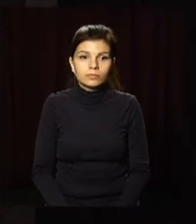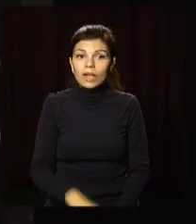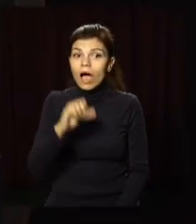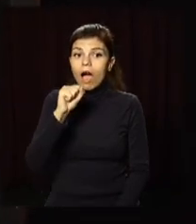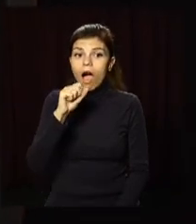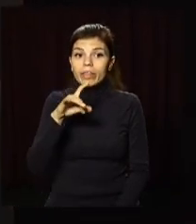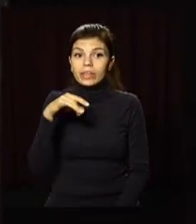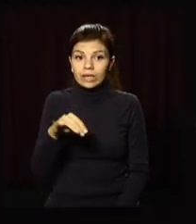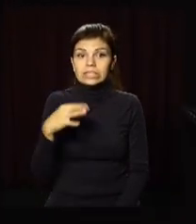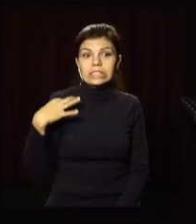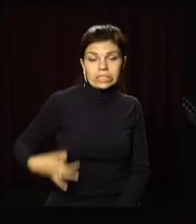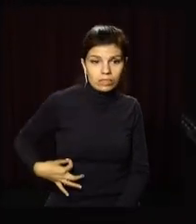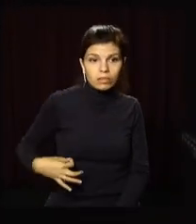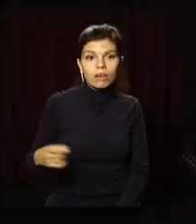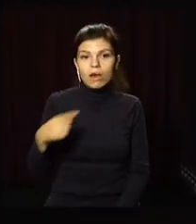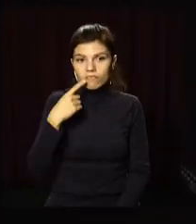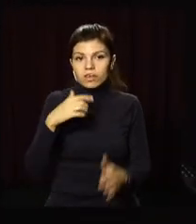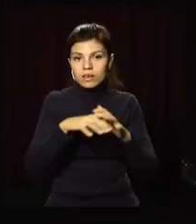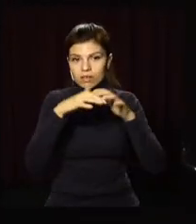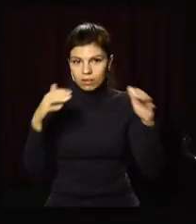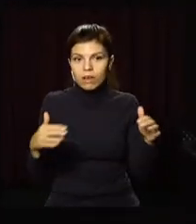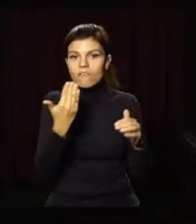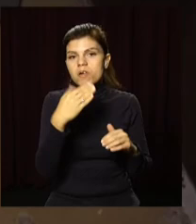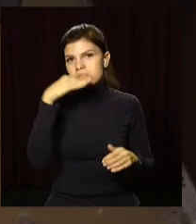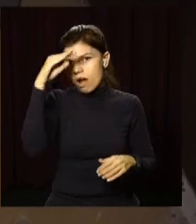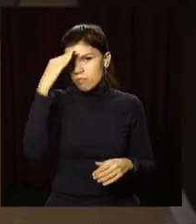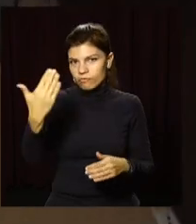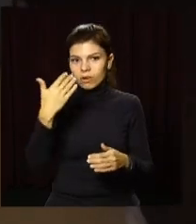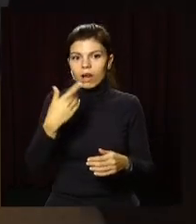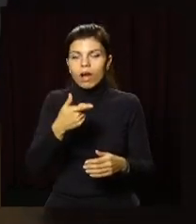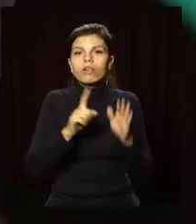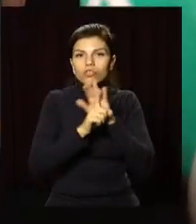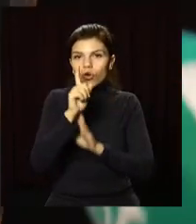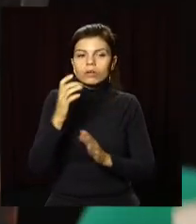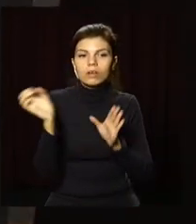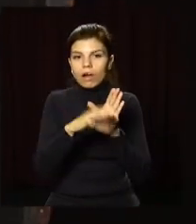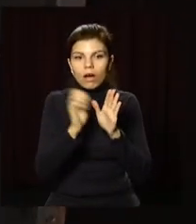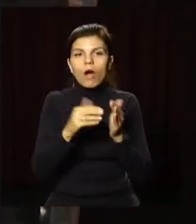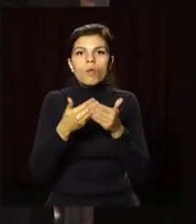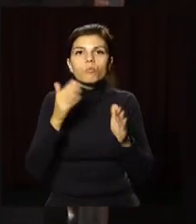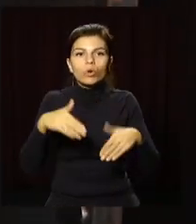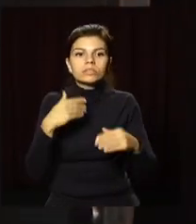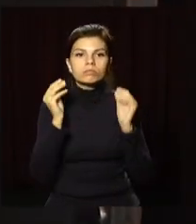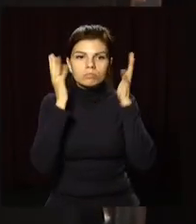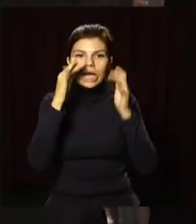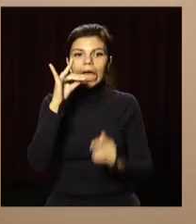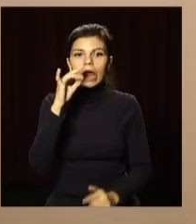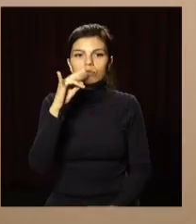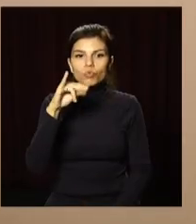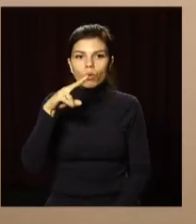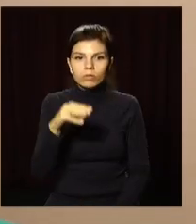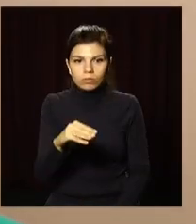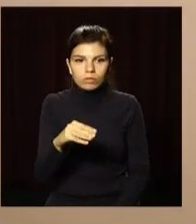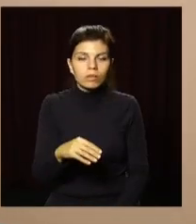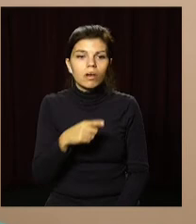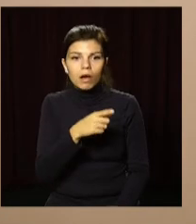Андрій – син Плюшкіна, каже, мотлох у квартирі – справа рук батька. Він почав накопичувати речі після інсульту. Сам Леонід Семенович